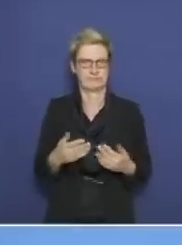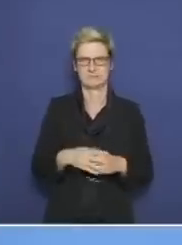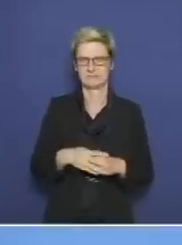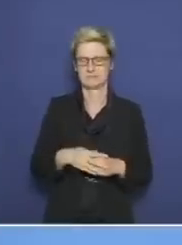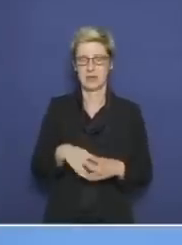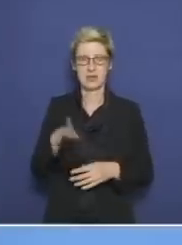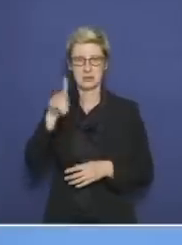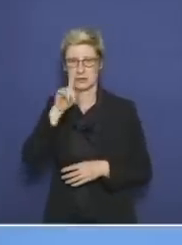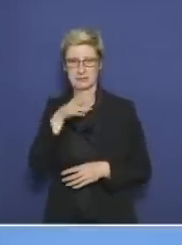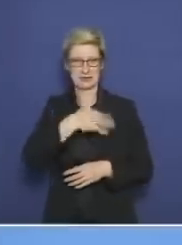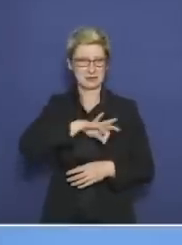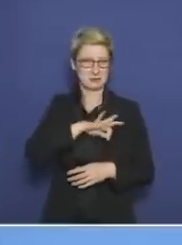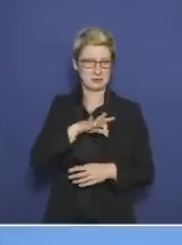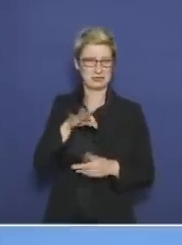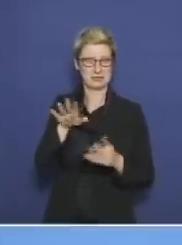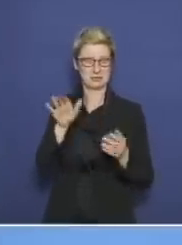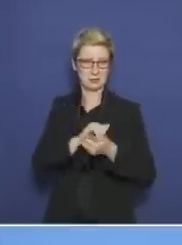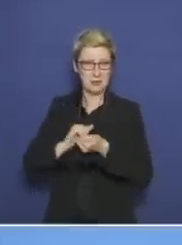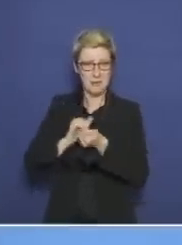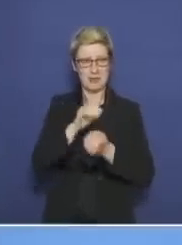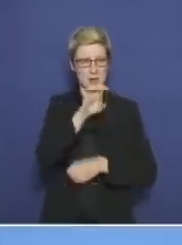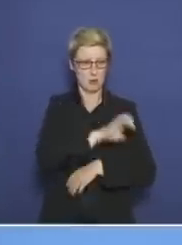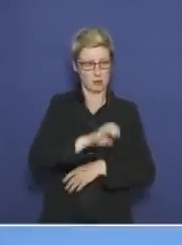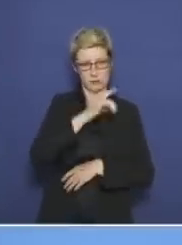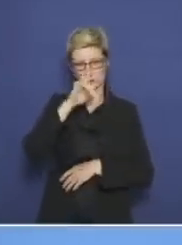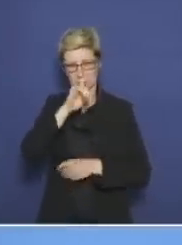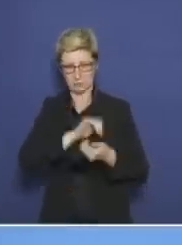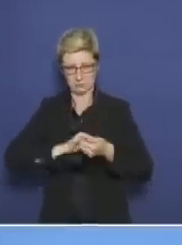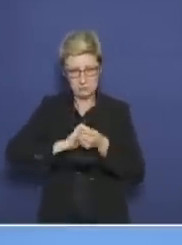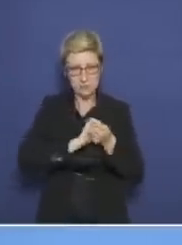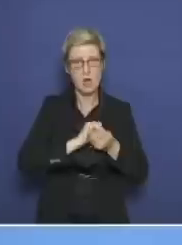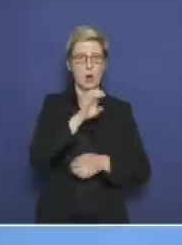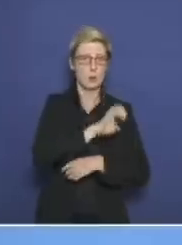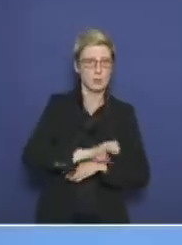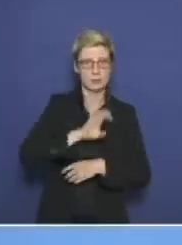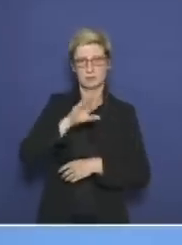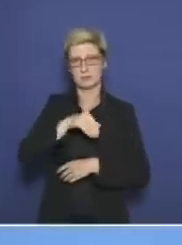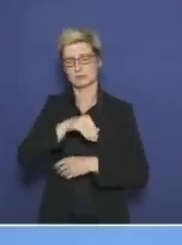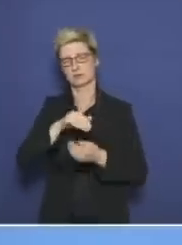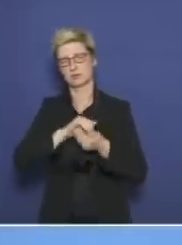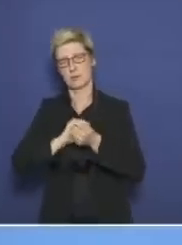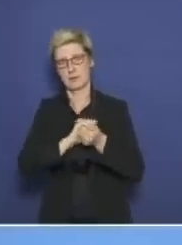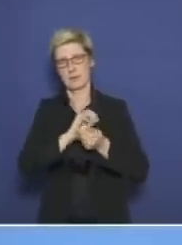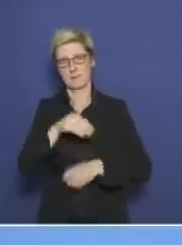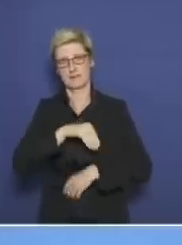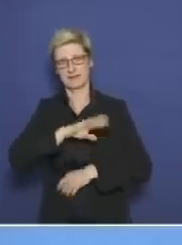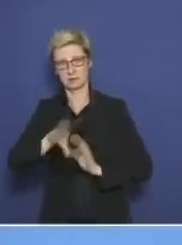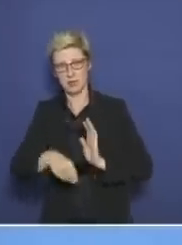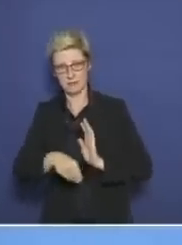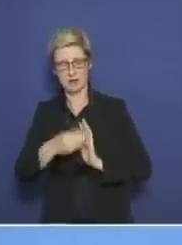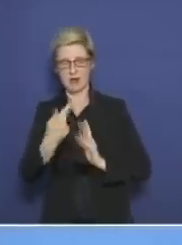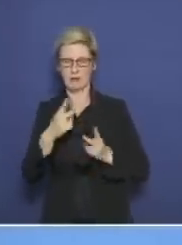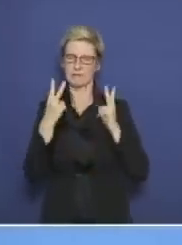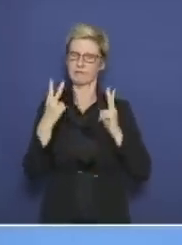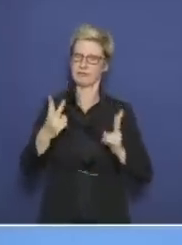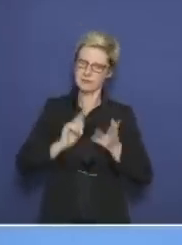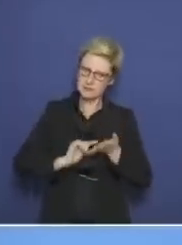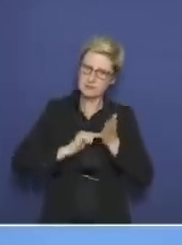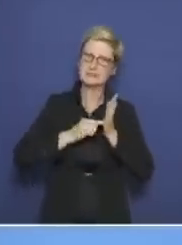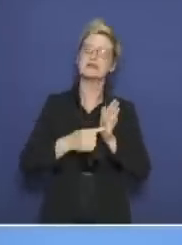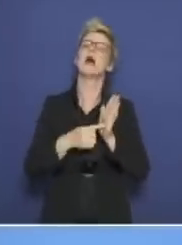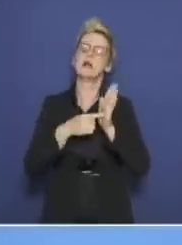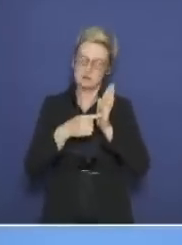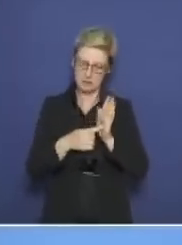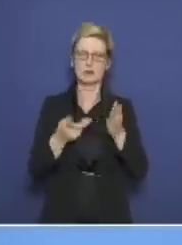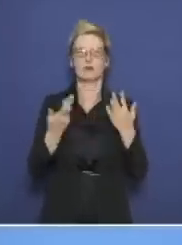deutsch-französische Zusammenarbeit und für die europäische Zusammenarbeit mit Afrika nicht nur ein wichtiges Zeichen, sondern es hat auch in der Sache bei